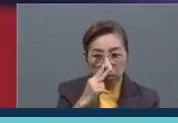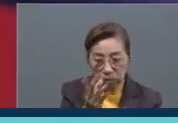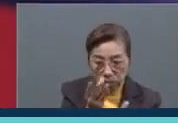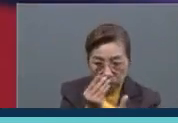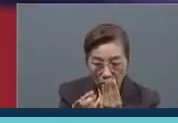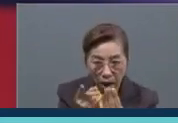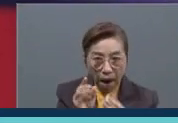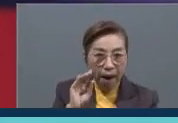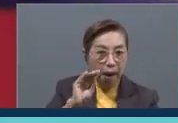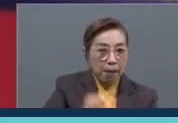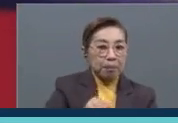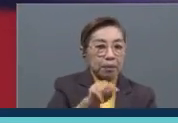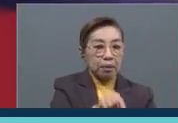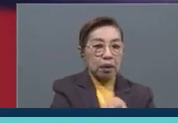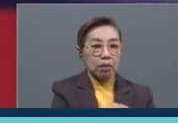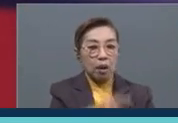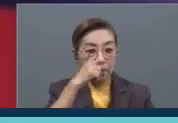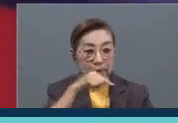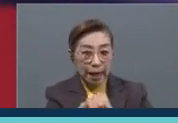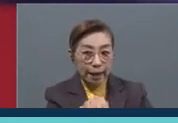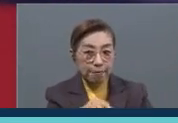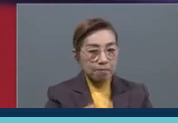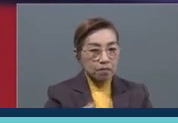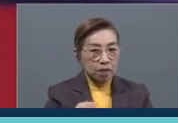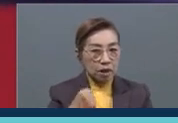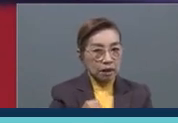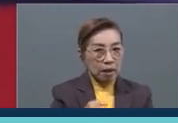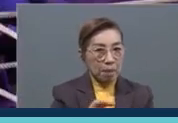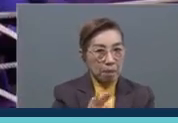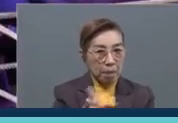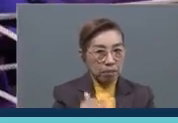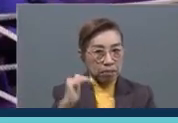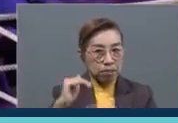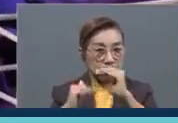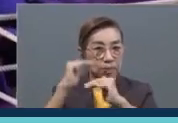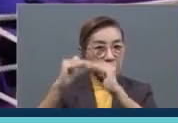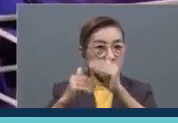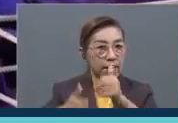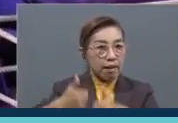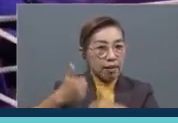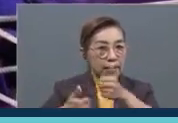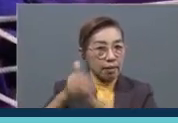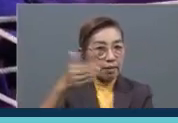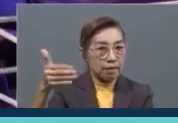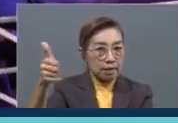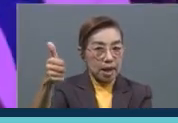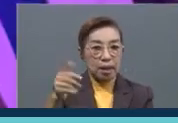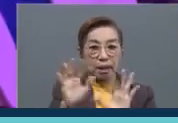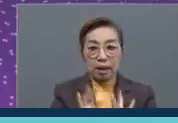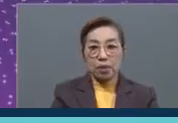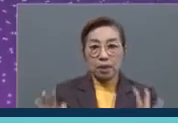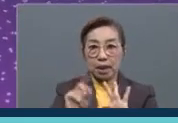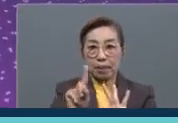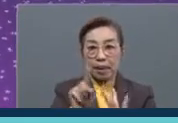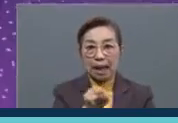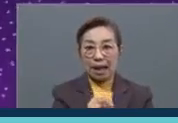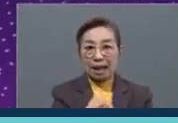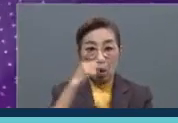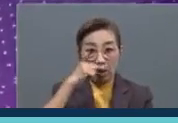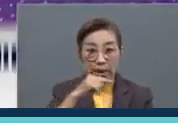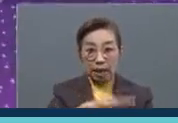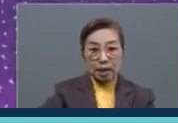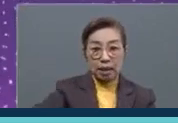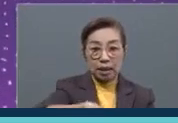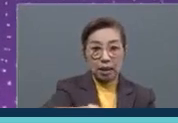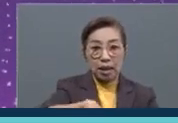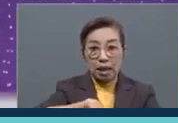กรรมการการขับเคลื่อนอุตสาหกรรมด้านการท่องเที่ยวกล่าวเพิ่มเติมอีกว่าปัจจุบันนักท่องเที่ยวที่มาประเทศไทยมีจำนวนร้อย